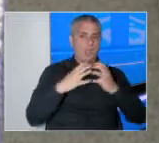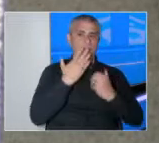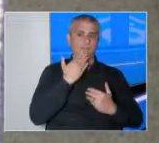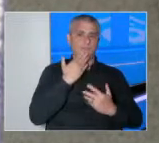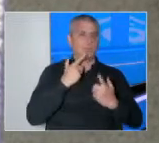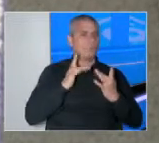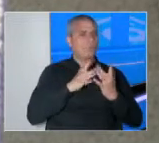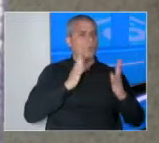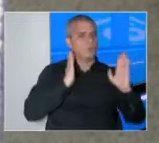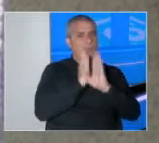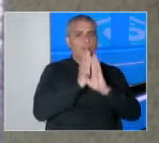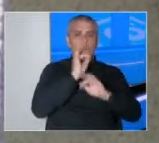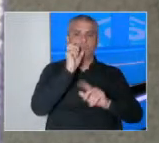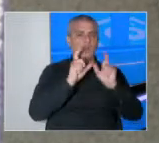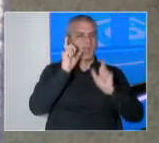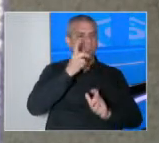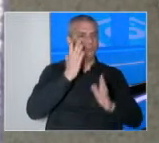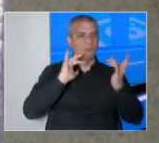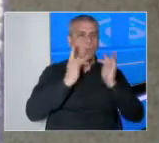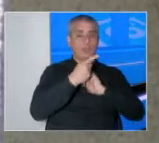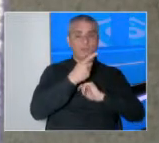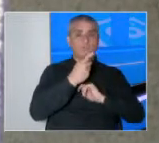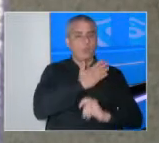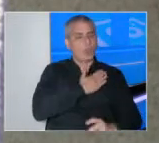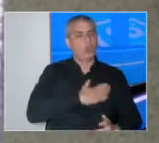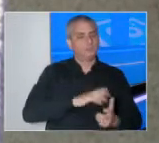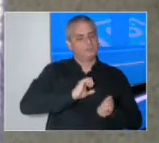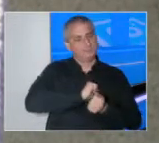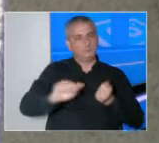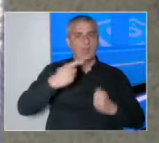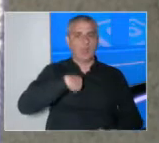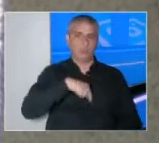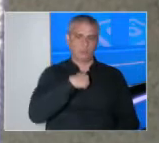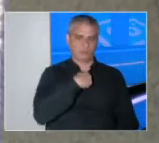מול מתקפות טרור של בני עוולה המבקשים לעקור אותנו